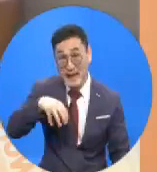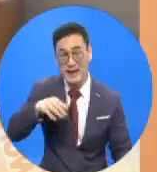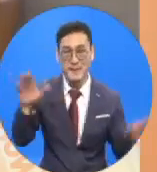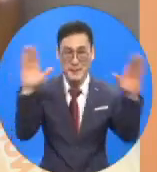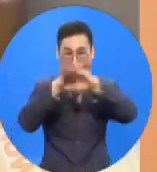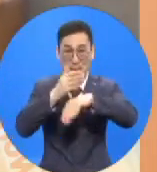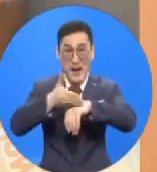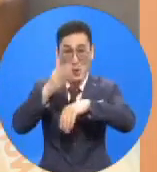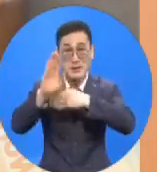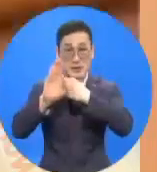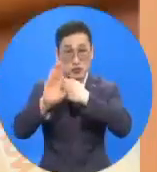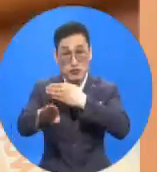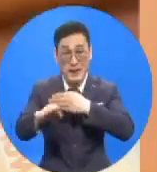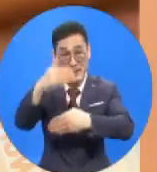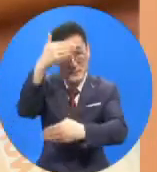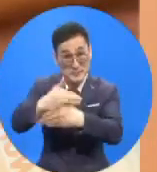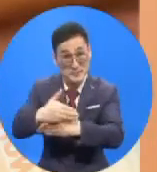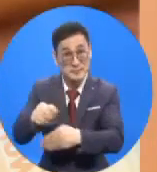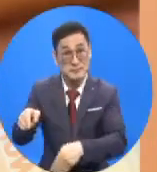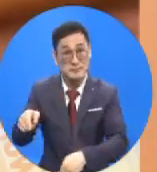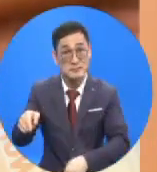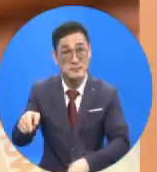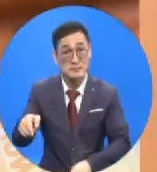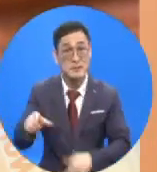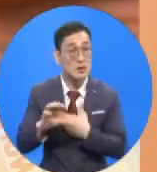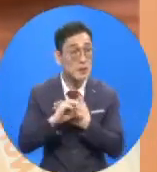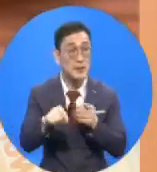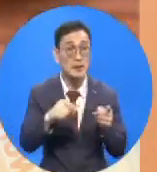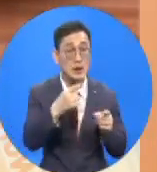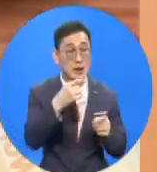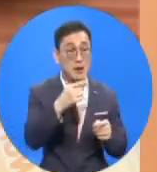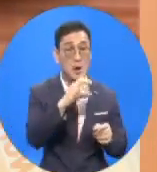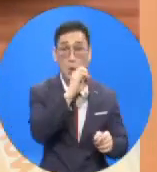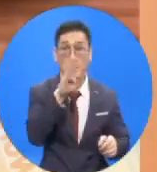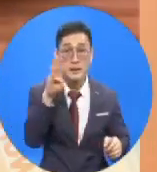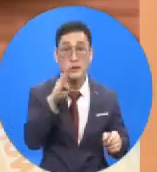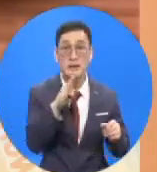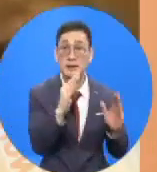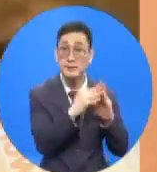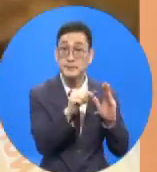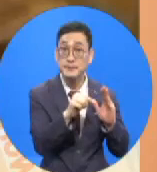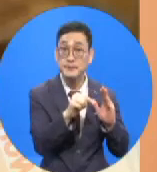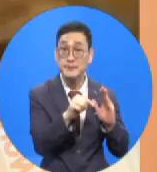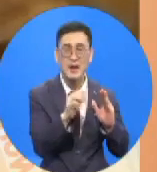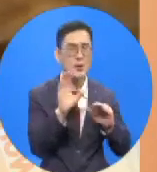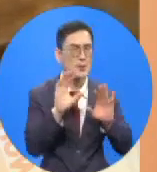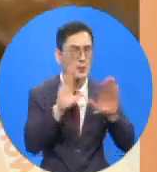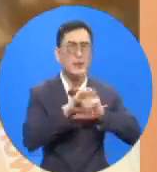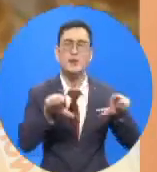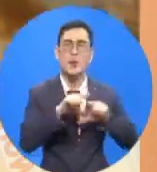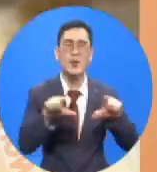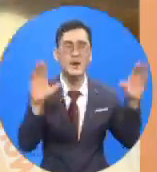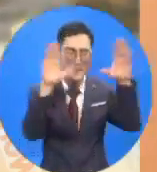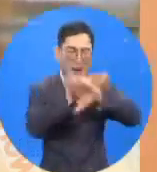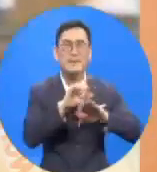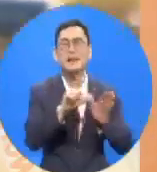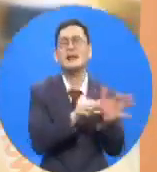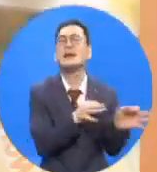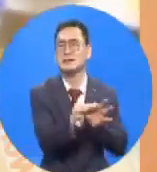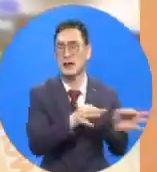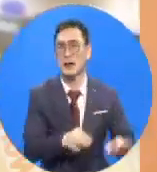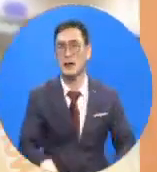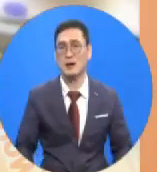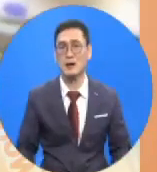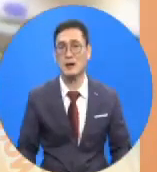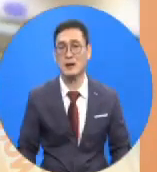이제 이후에 먼저 리더 있는데 그렇게 되면 사실 없죠 치밀한 이런데 같은 경우는 사실 9시 이후에 본격적인 영업을 하는데 그런데 그래 일단 다음